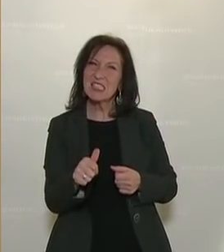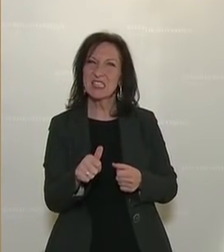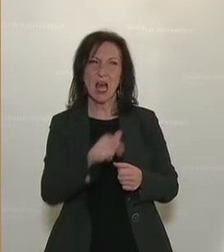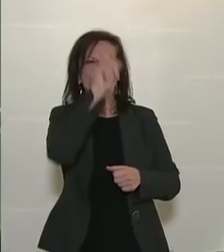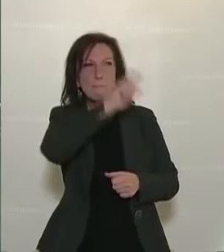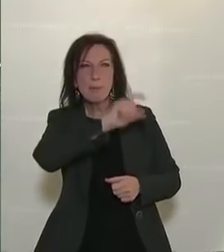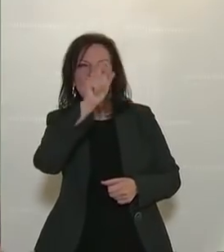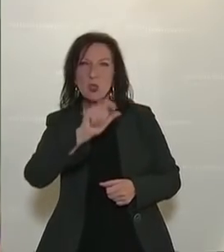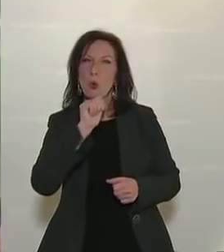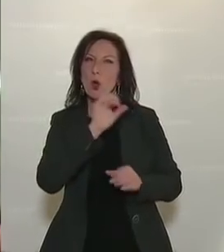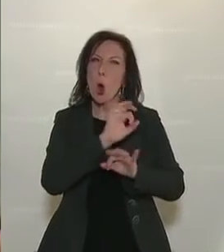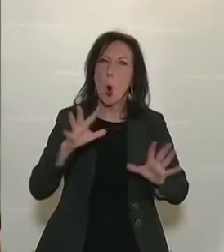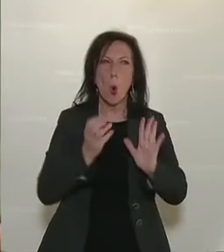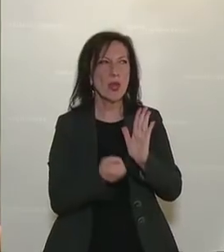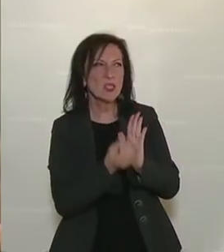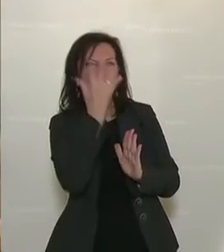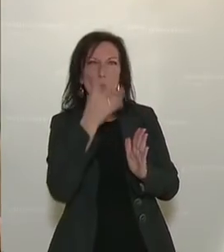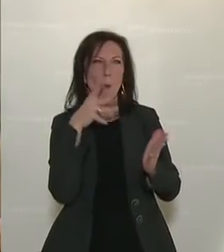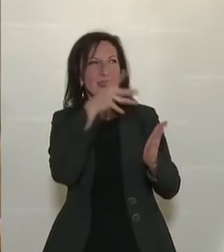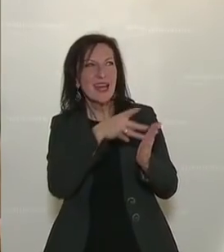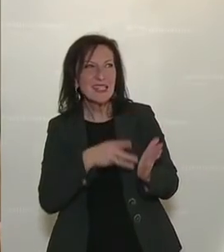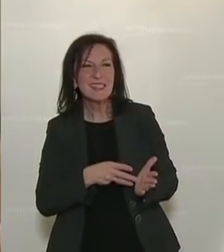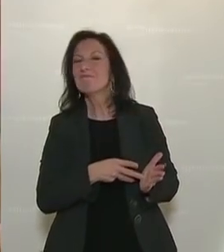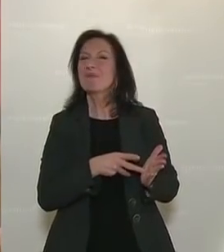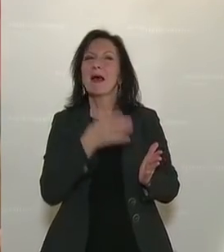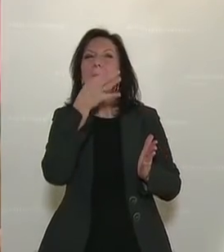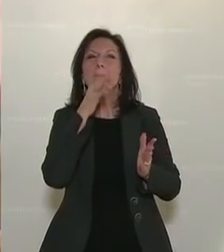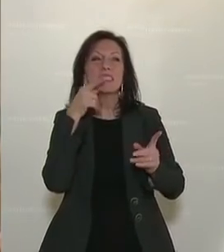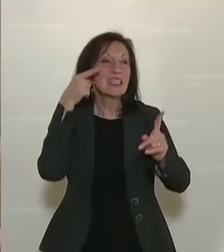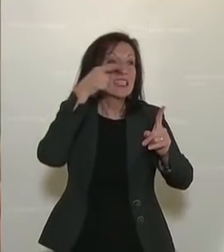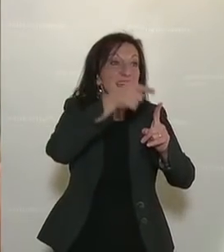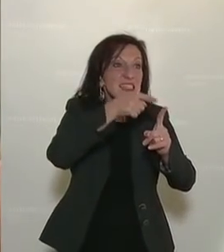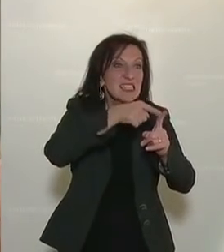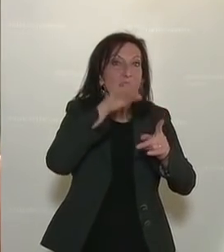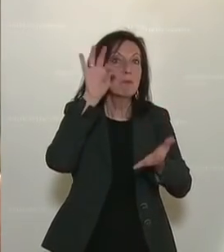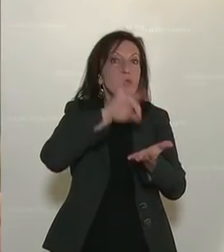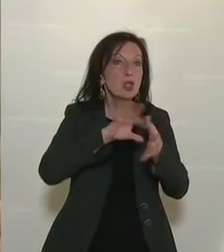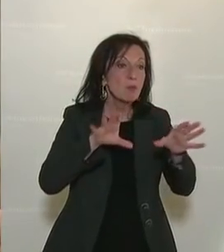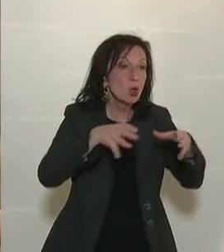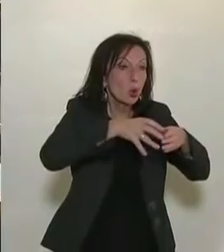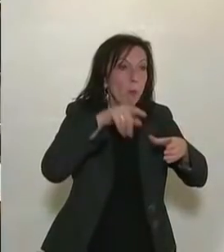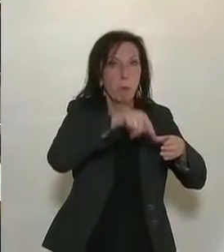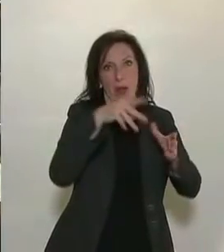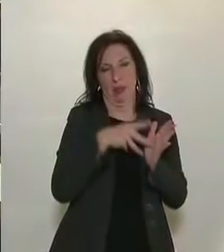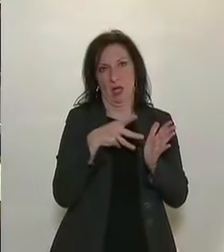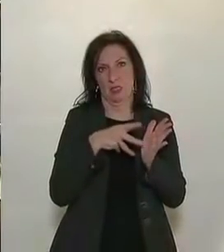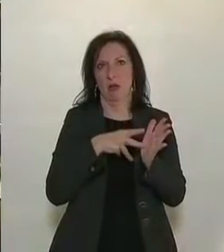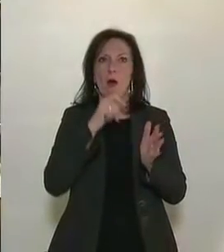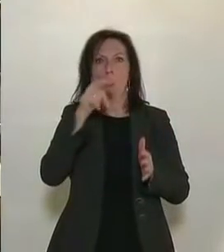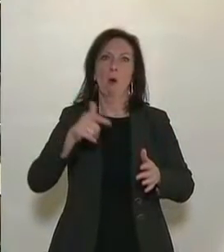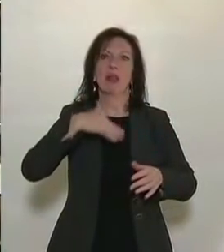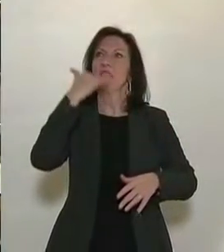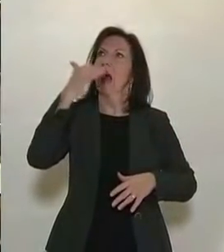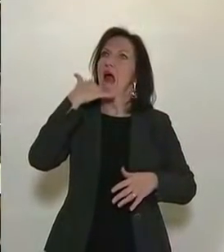zu testen. Besser wären gezielte Testungen und Nicht-Testungen quer durch den Gemüsegarten, weil das führt zu vielen